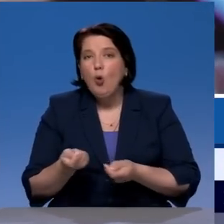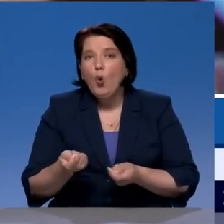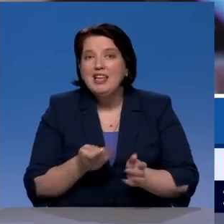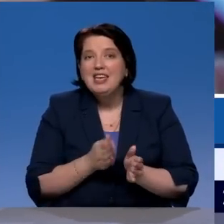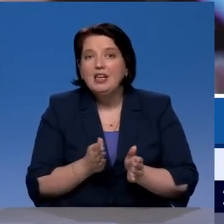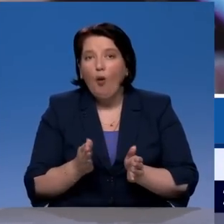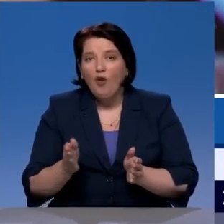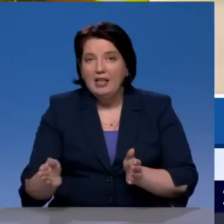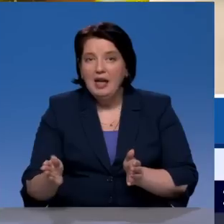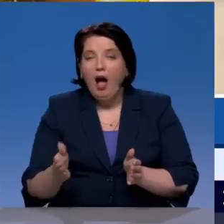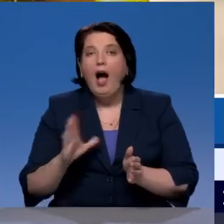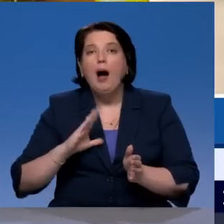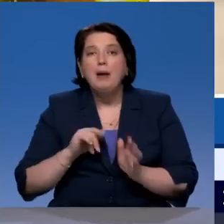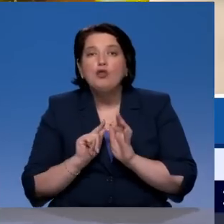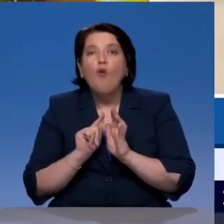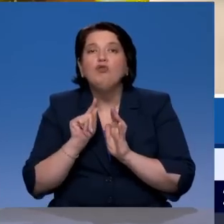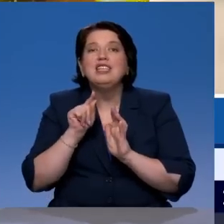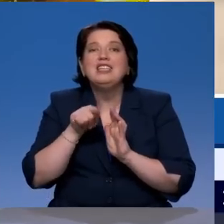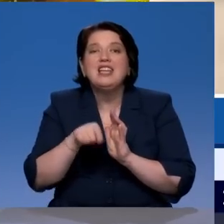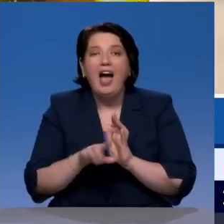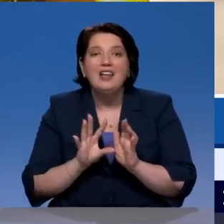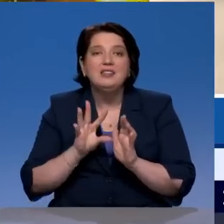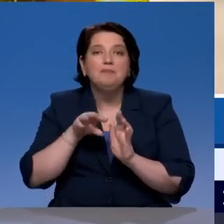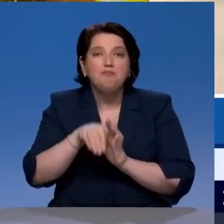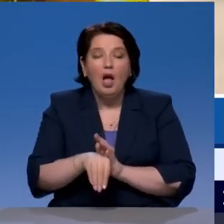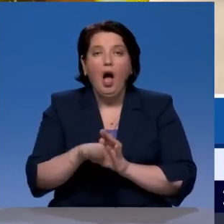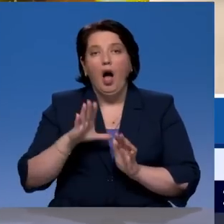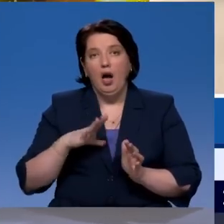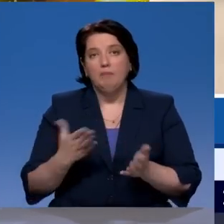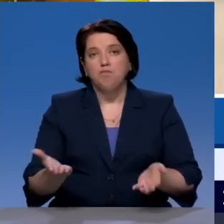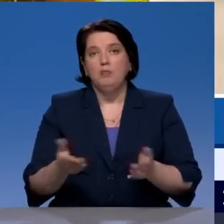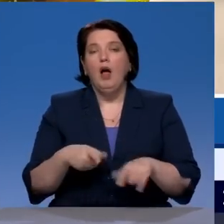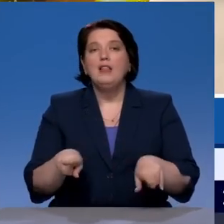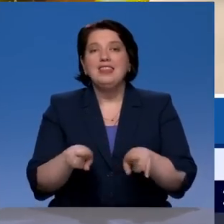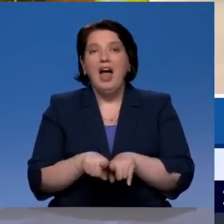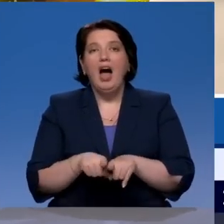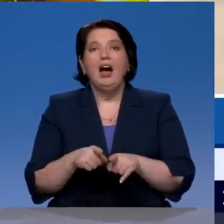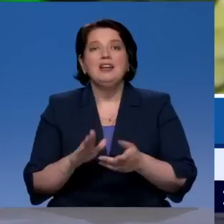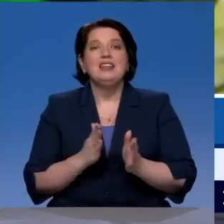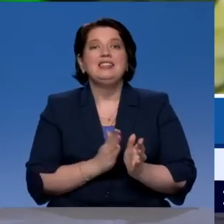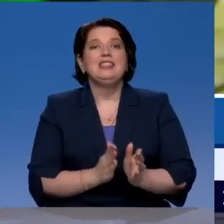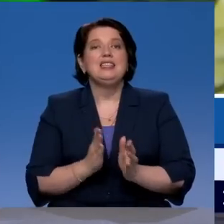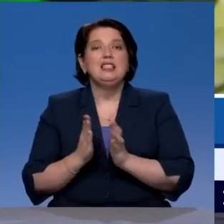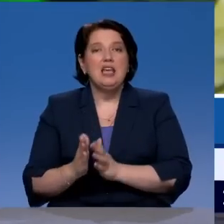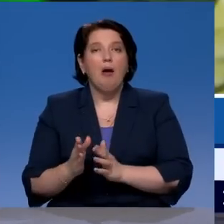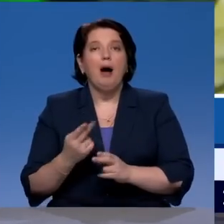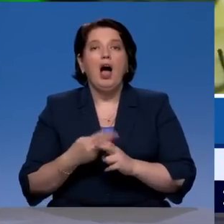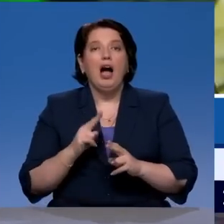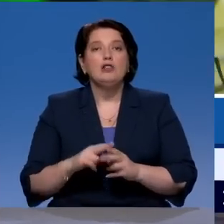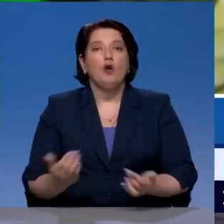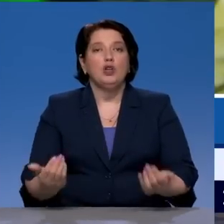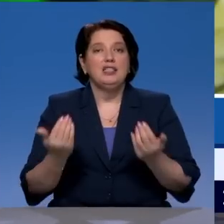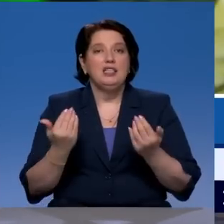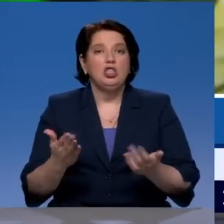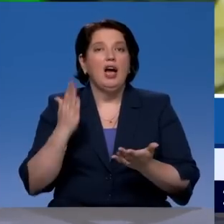наоборот? Я с вами абсолютно согласен. Та система, которая сложилась, плоха она или хороша, она есть. И к ней привыкли